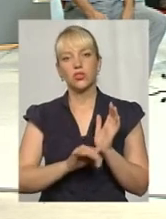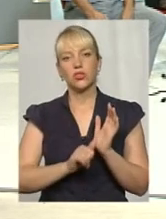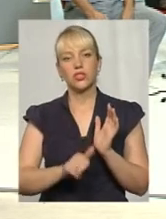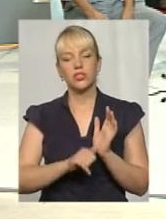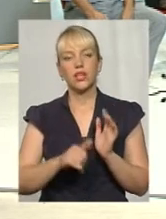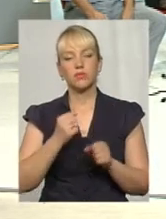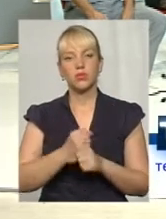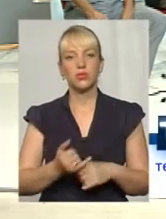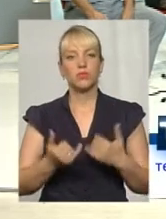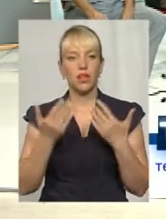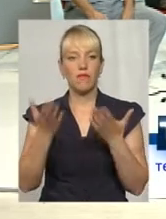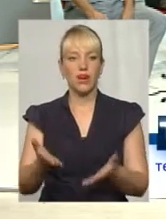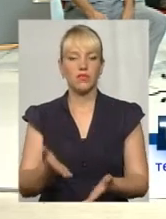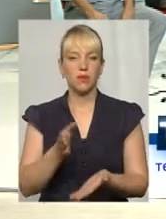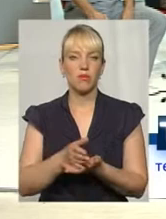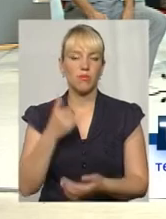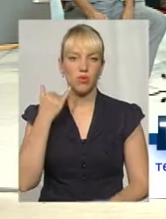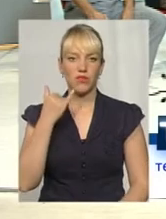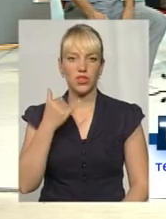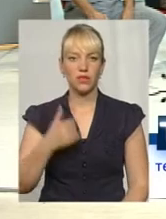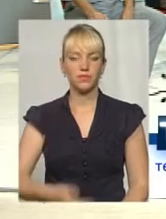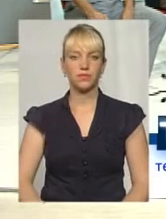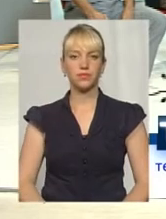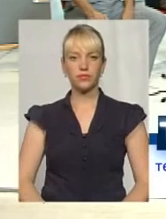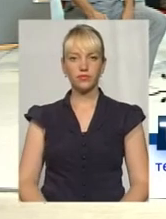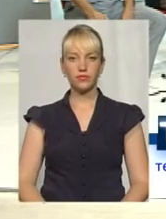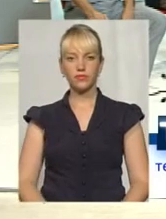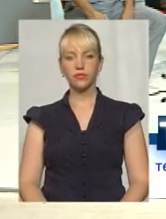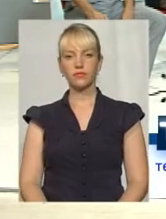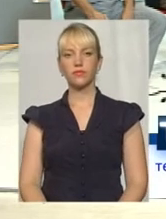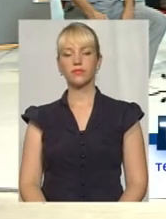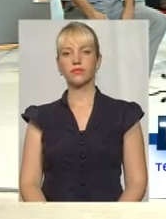61-90-60, працюємо для вас в прямому ефірі, слухаємо глядача, говоріть, будь ласка.